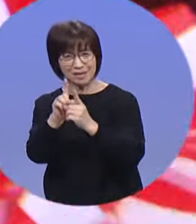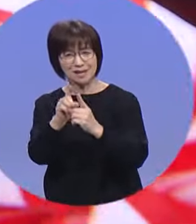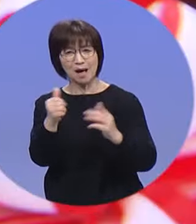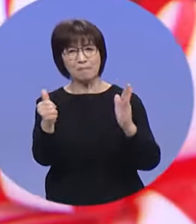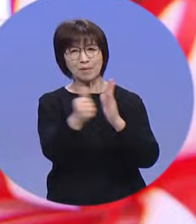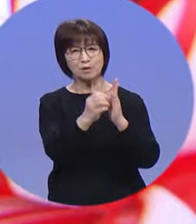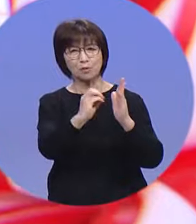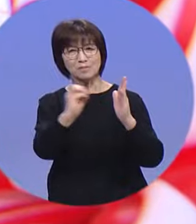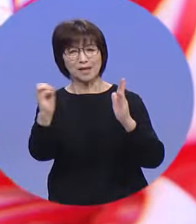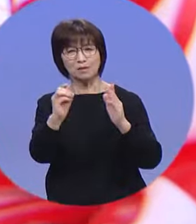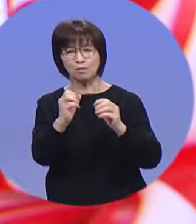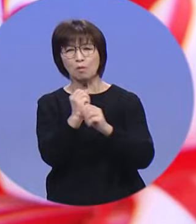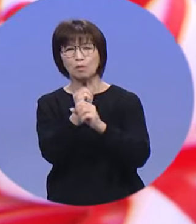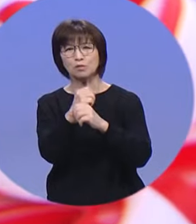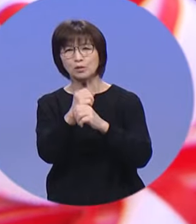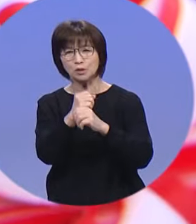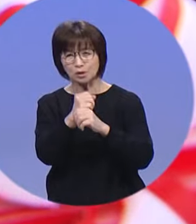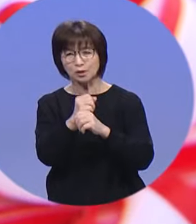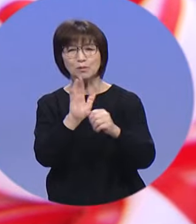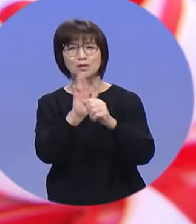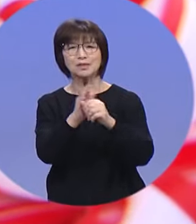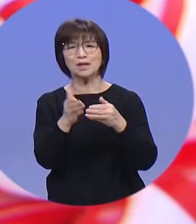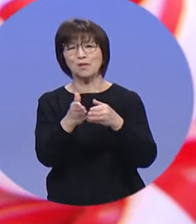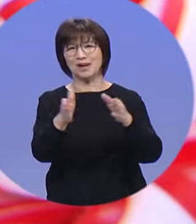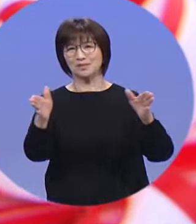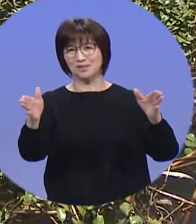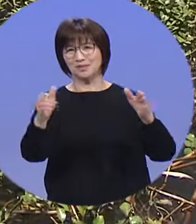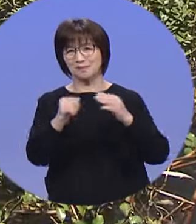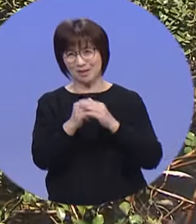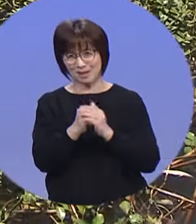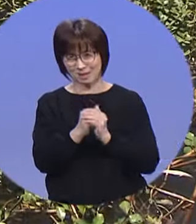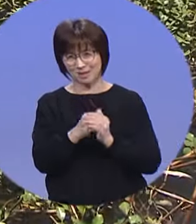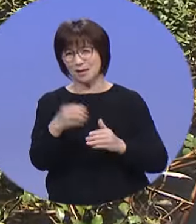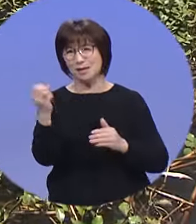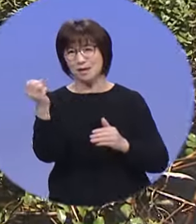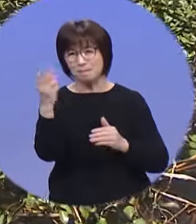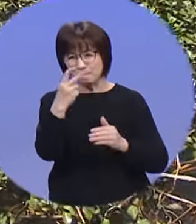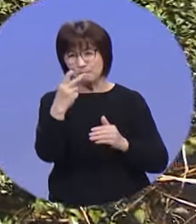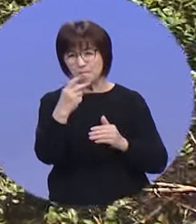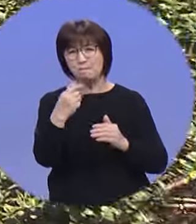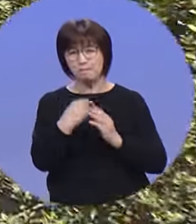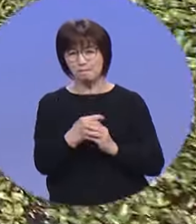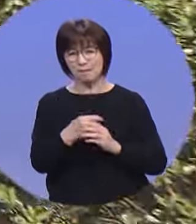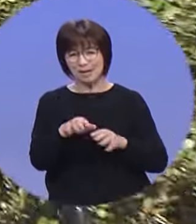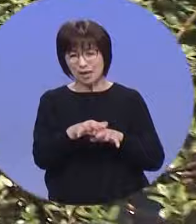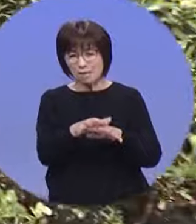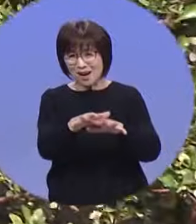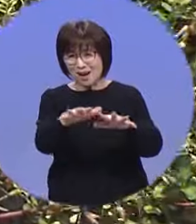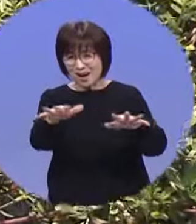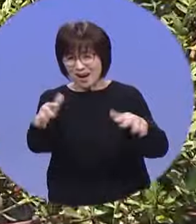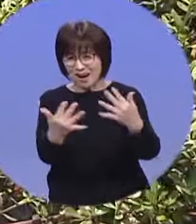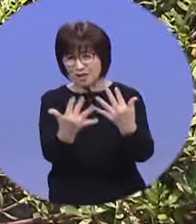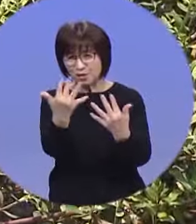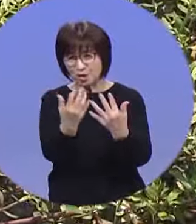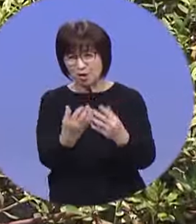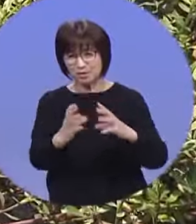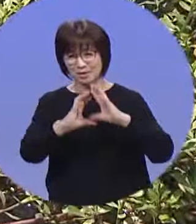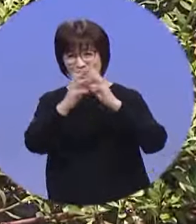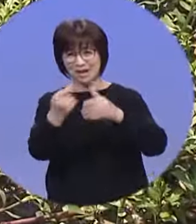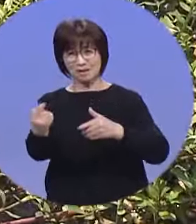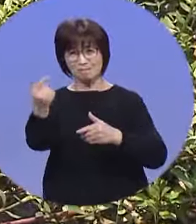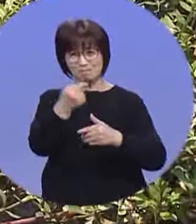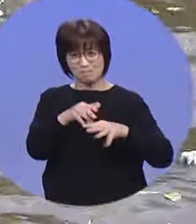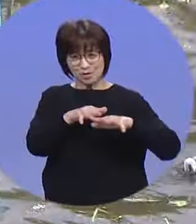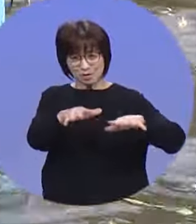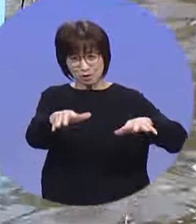素化の取り組みへの支援を拡充します。また長江鶴のゲートウなどの外来水生植物